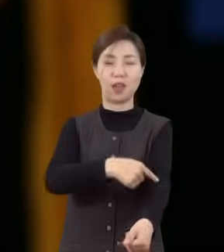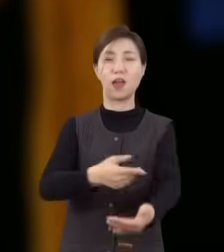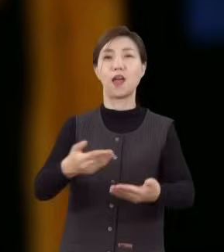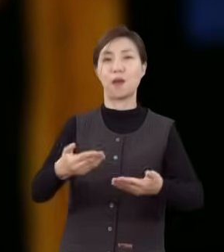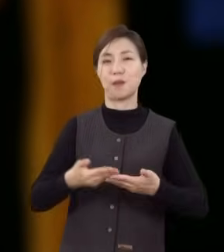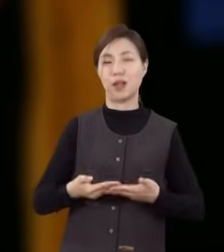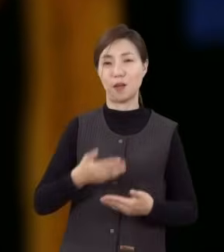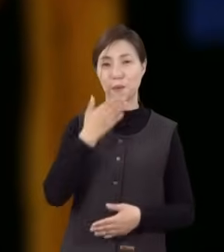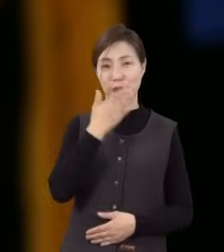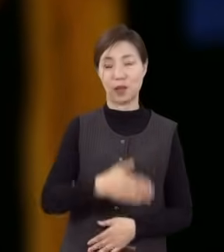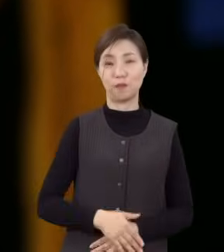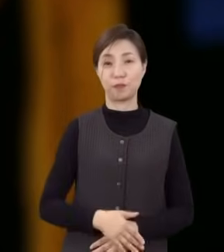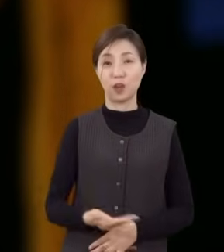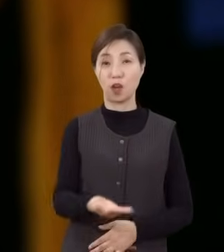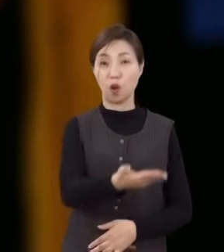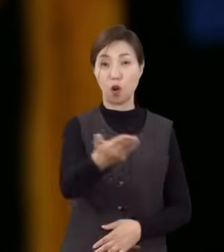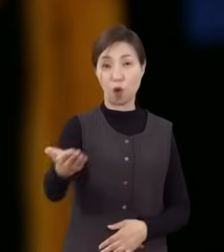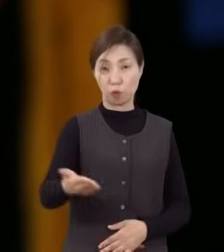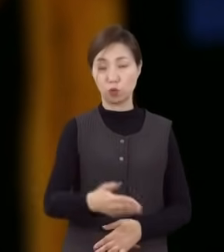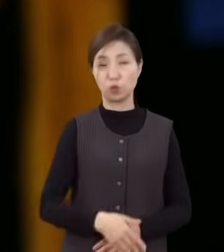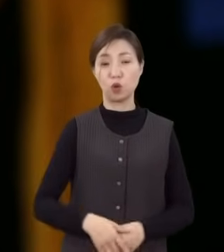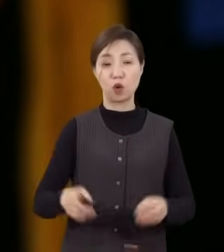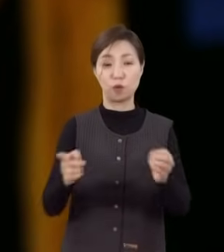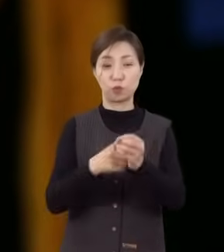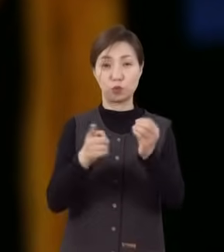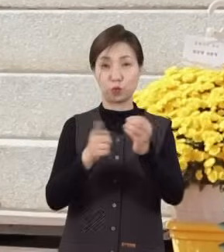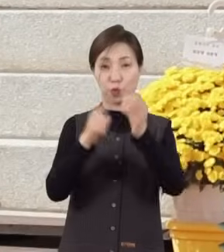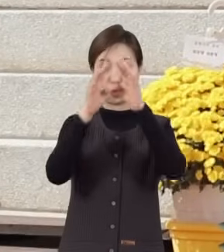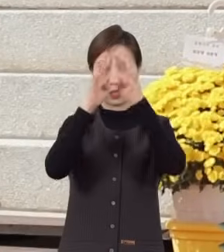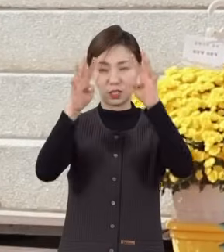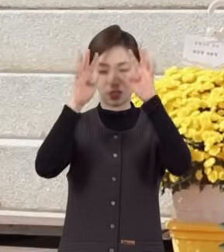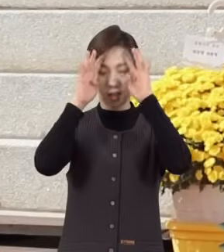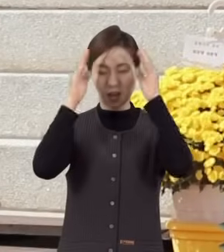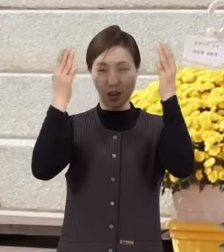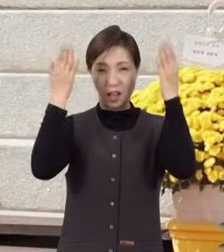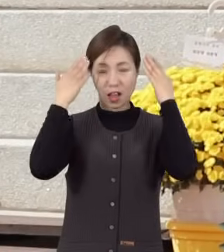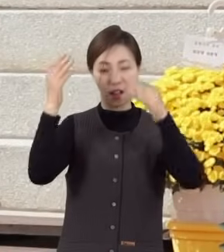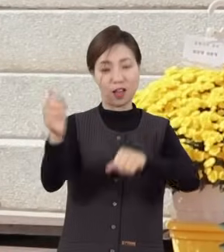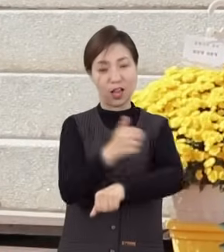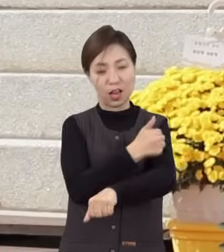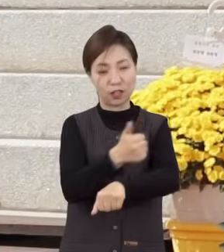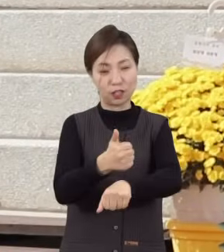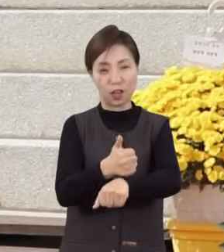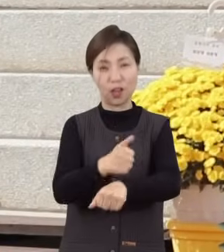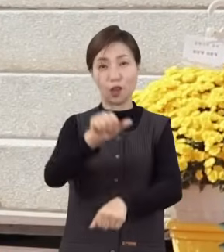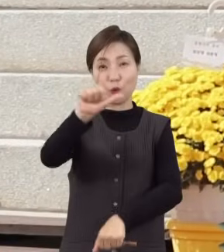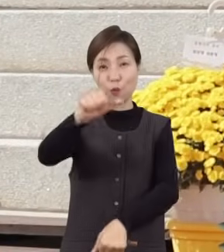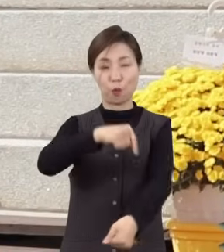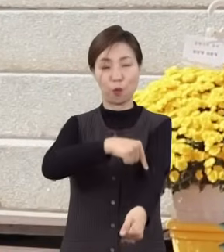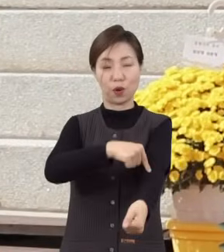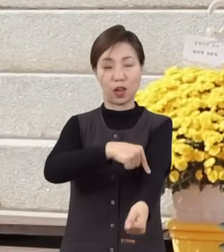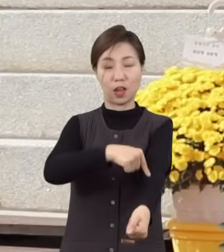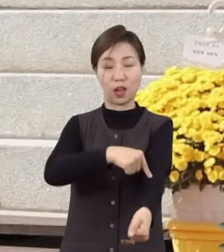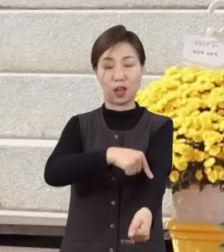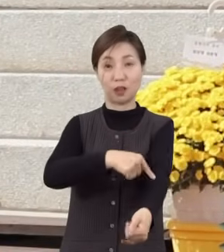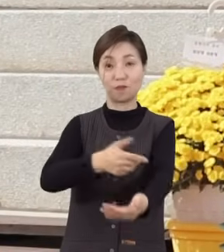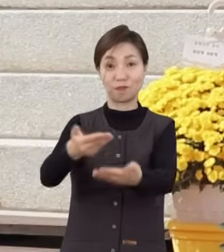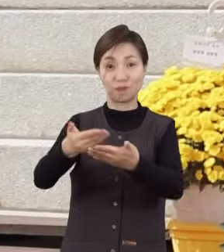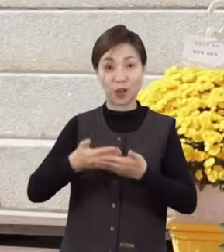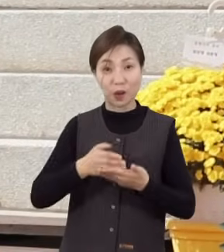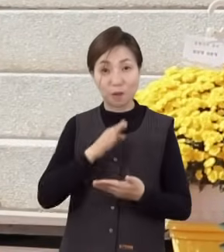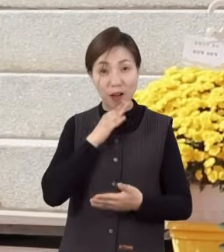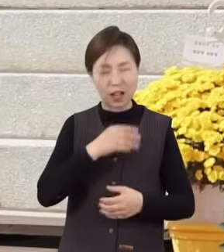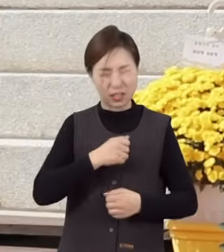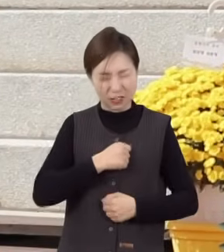5계. 여러분들도 불교대학 다니면서 받으셨죠? 그리고 불자가 되는 거예요. 뭐가 되는 거예요?